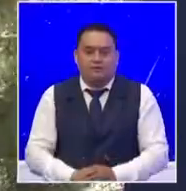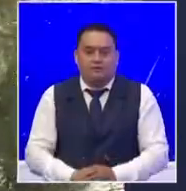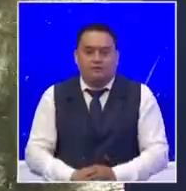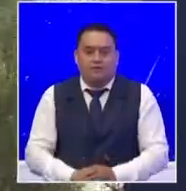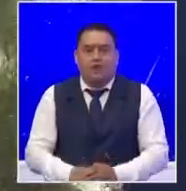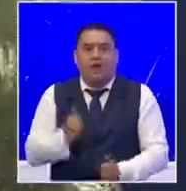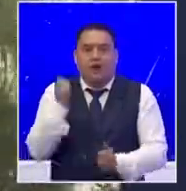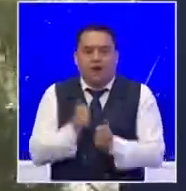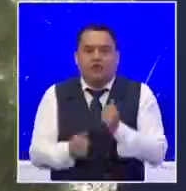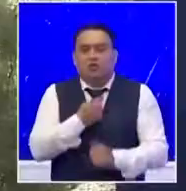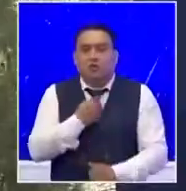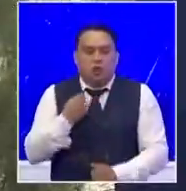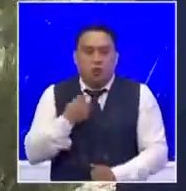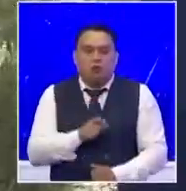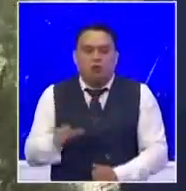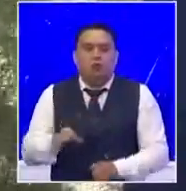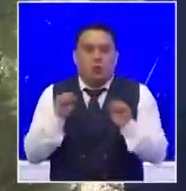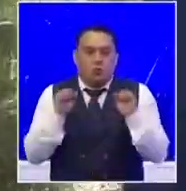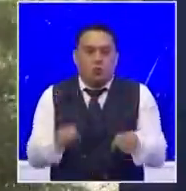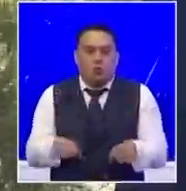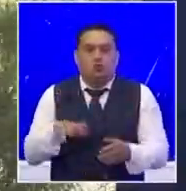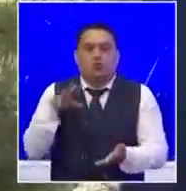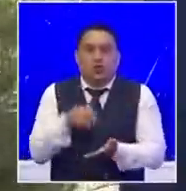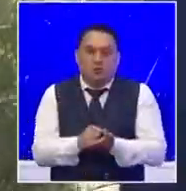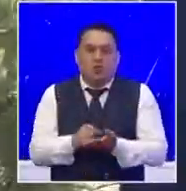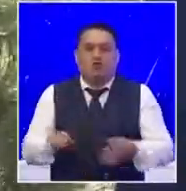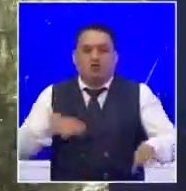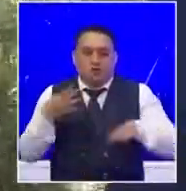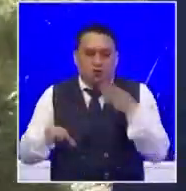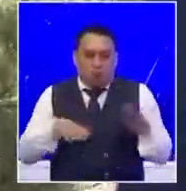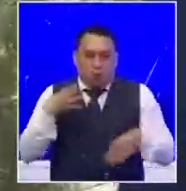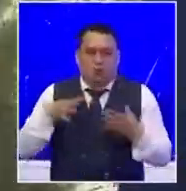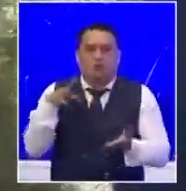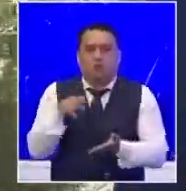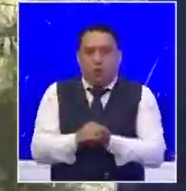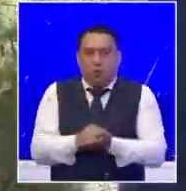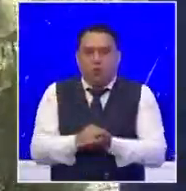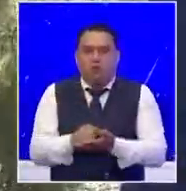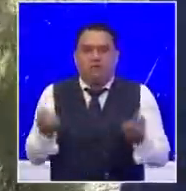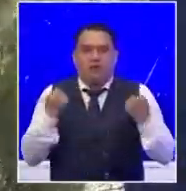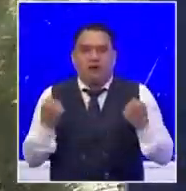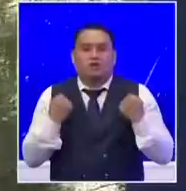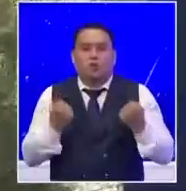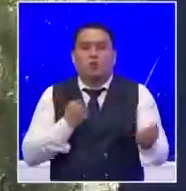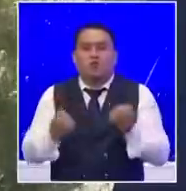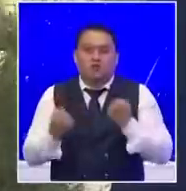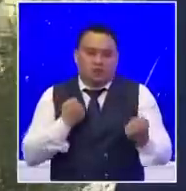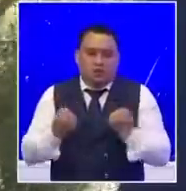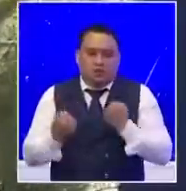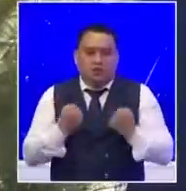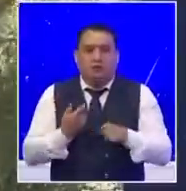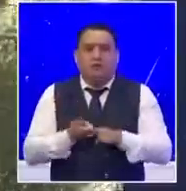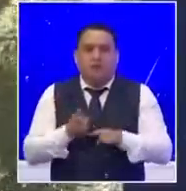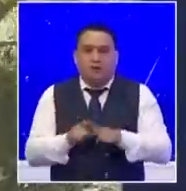Теперь каждый талдыкурганец может заниматься спортом, заниматься физическими упражнениями на